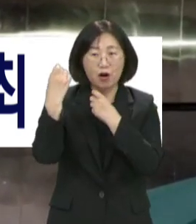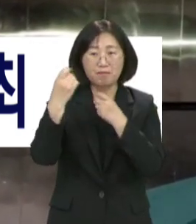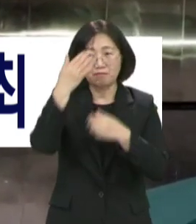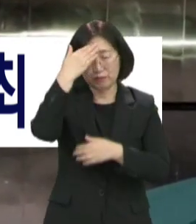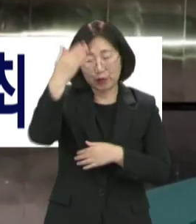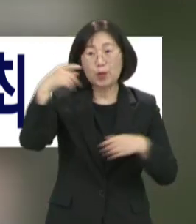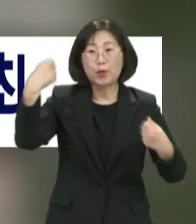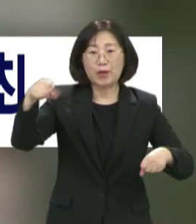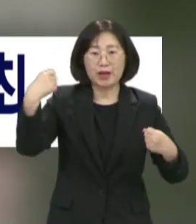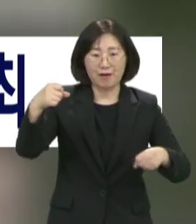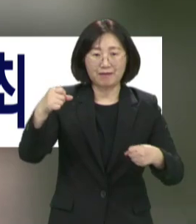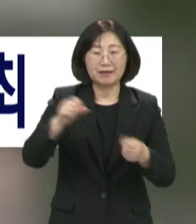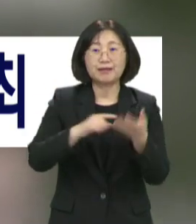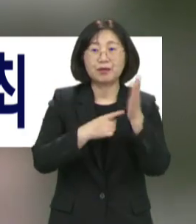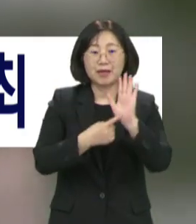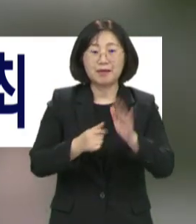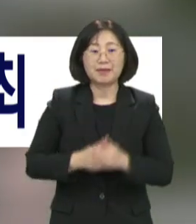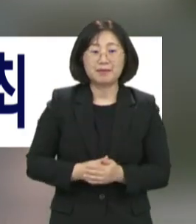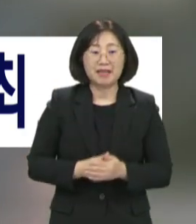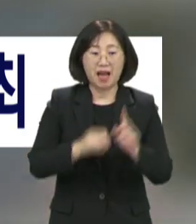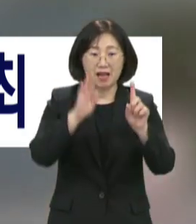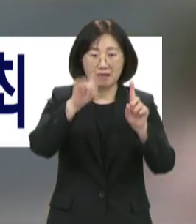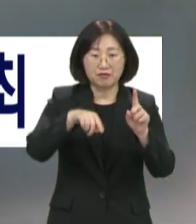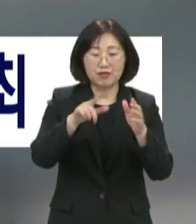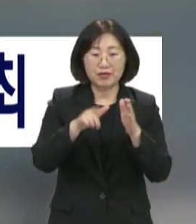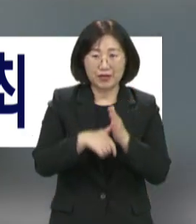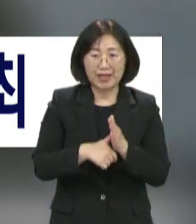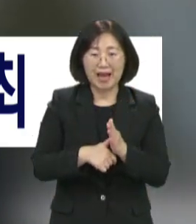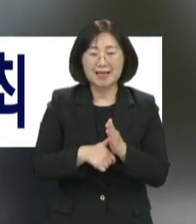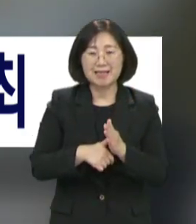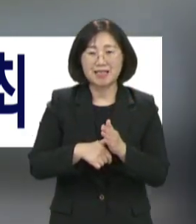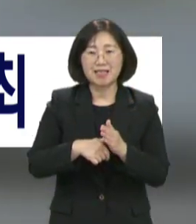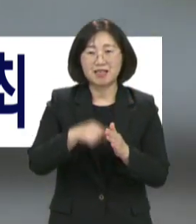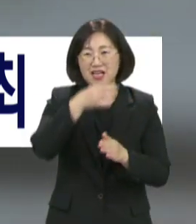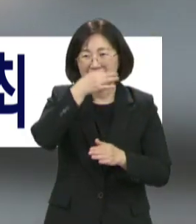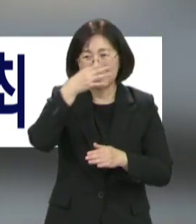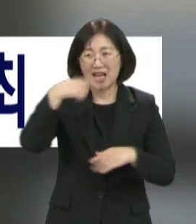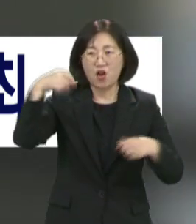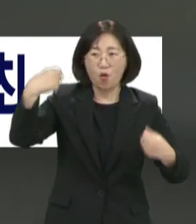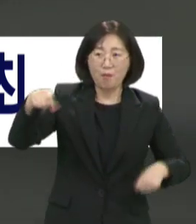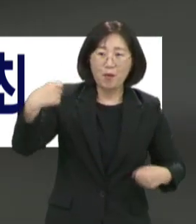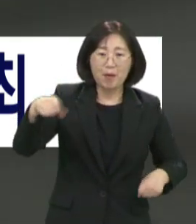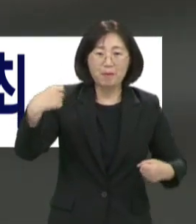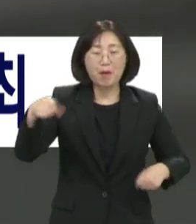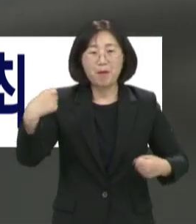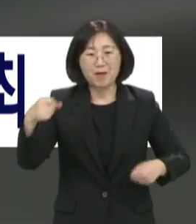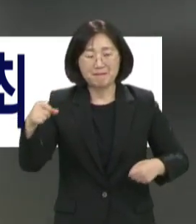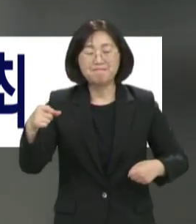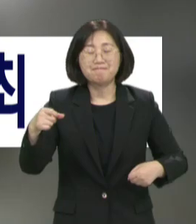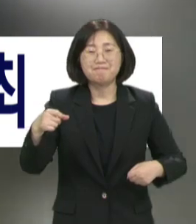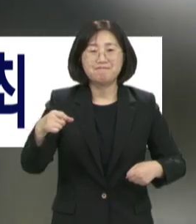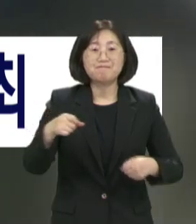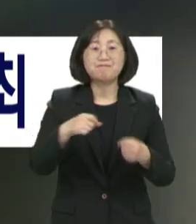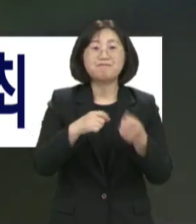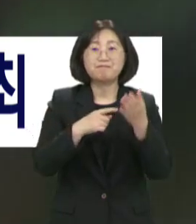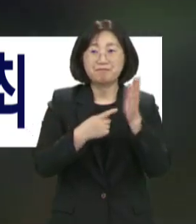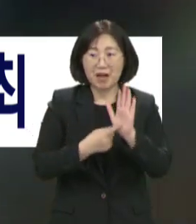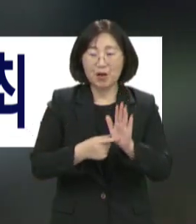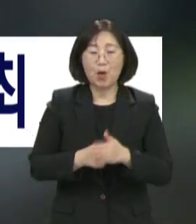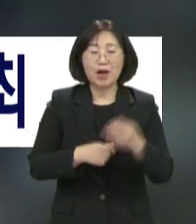향기를 개최합니다. 일부 공연에서는 크로스오버 그룹 포마스가 화려한 퍼포먼스와 흥겨운 무대를